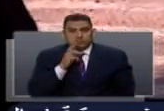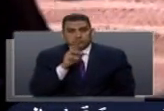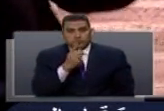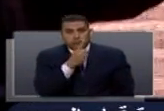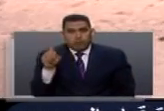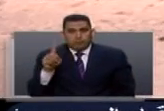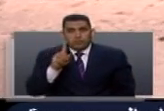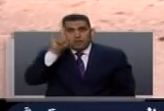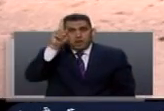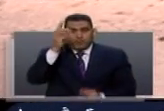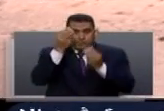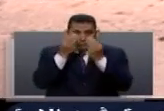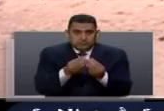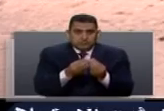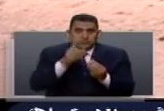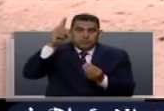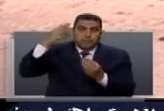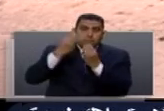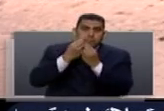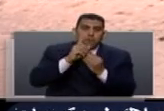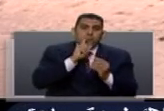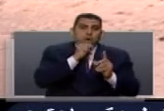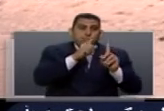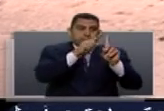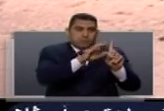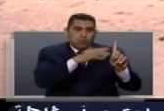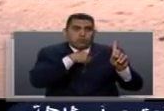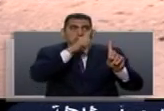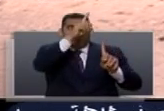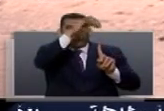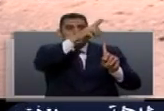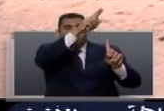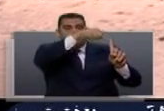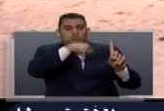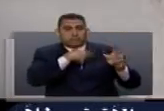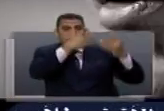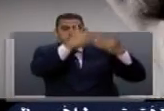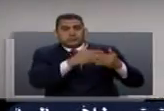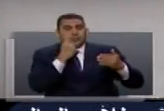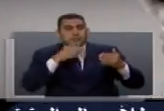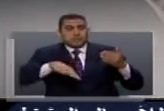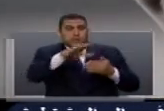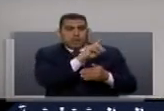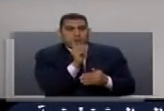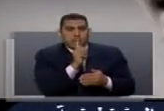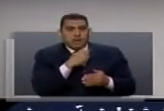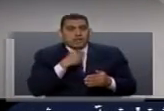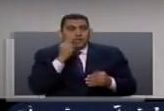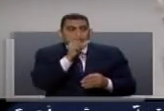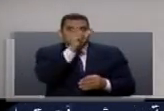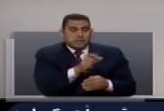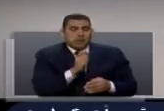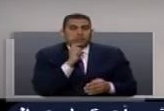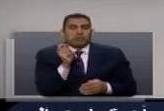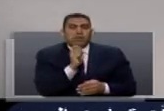مش ممكن ابدا ان ربنا يخلي ما بينا وما بينه الشخصيه دي و ولا اي انسان لان الانسان